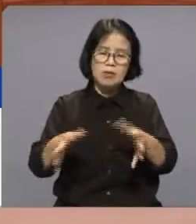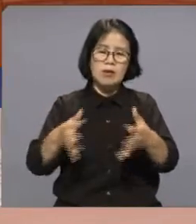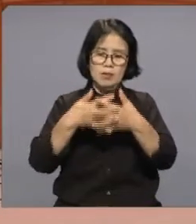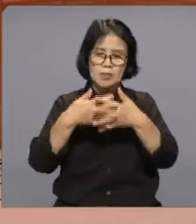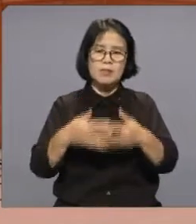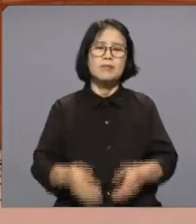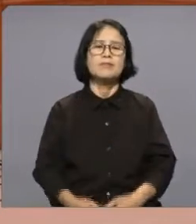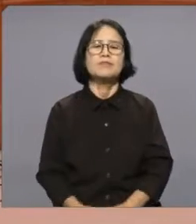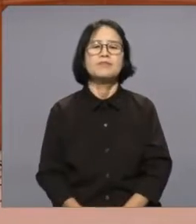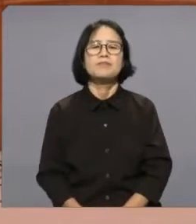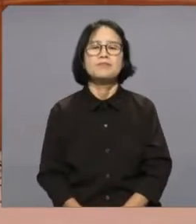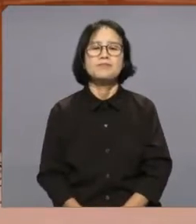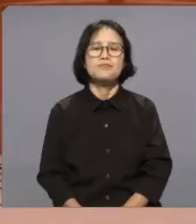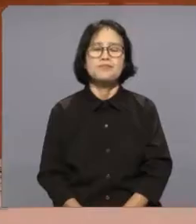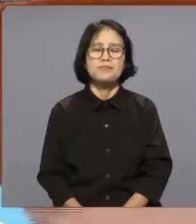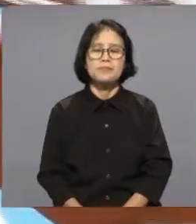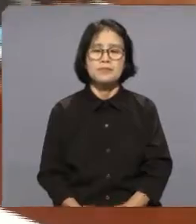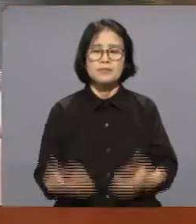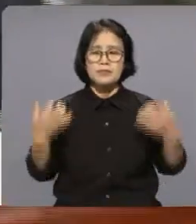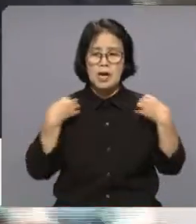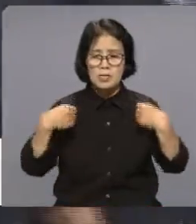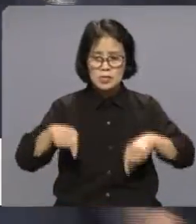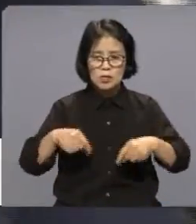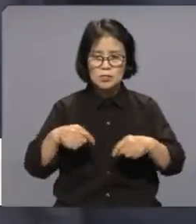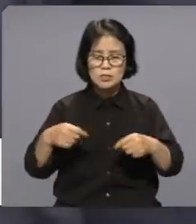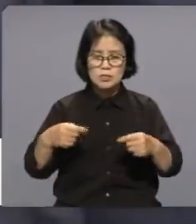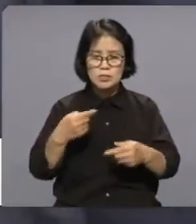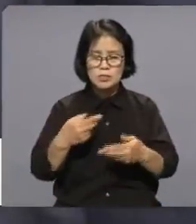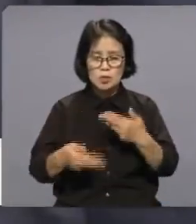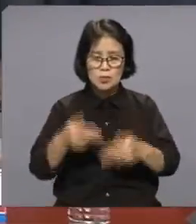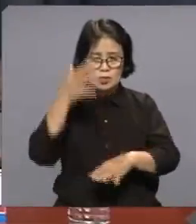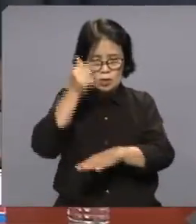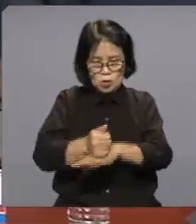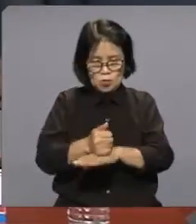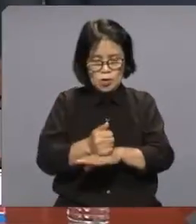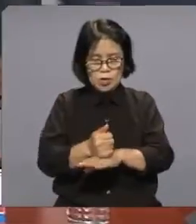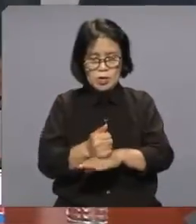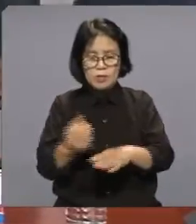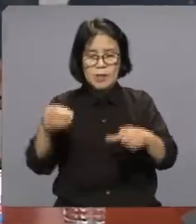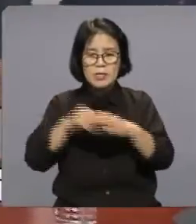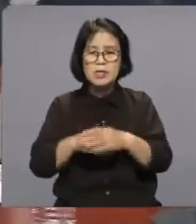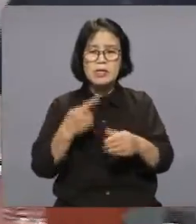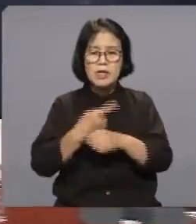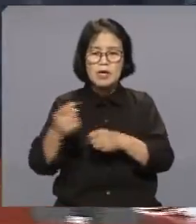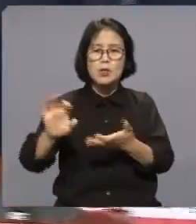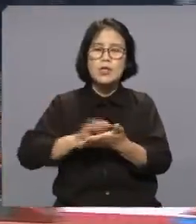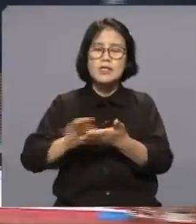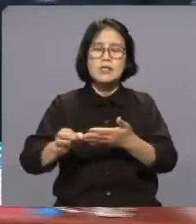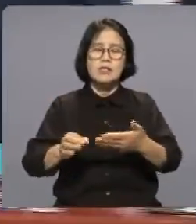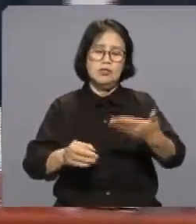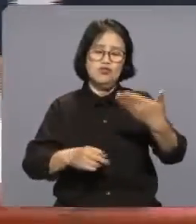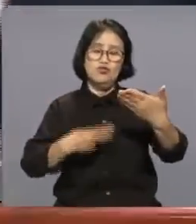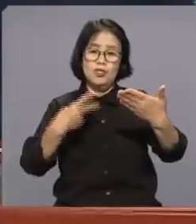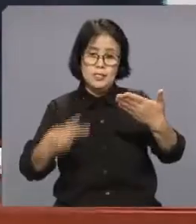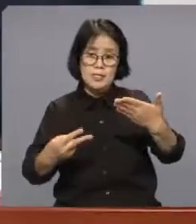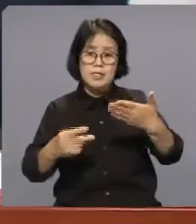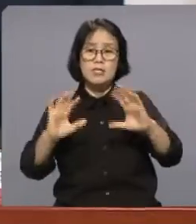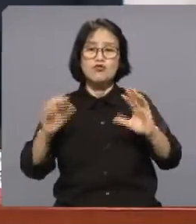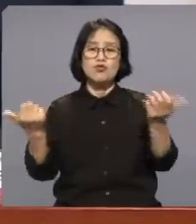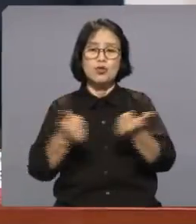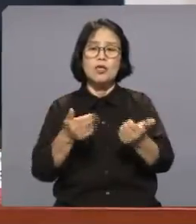했습니다 당정협의 의 결과가 반영된 내년도 예산안은 다음달 이 국회에 제출